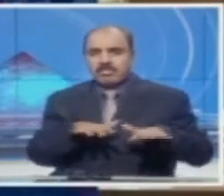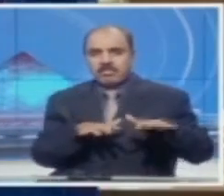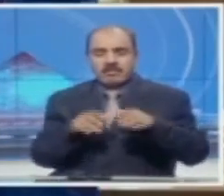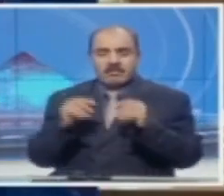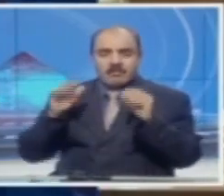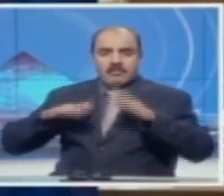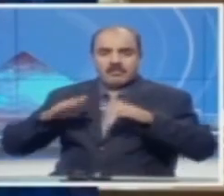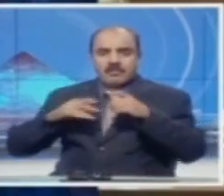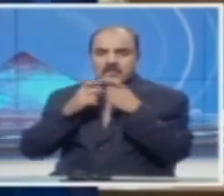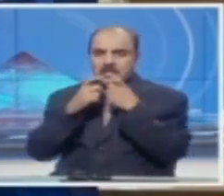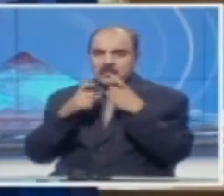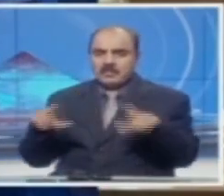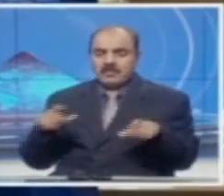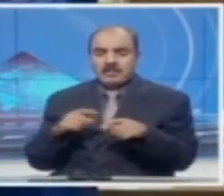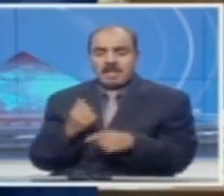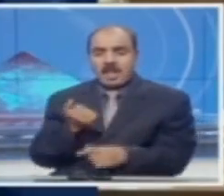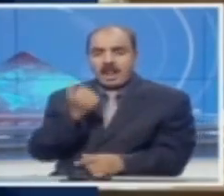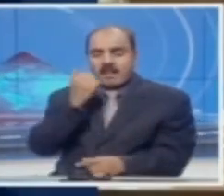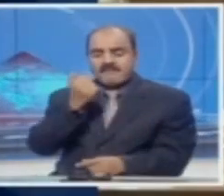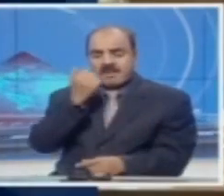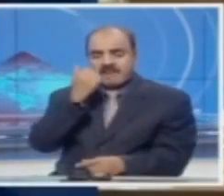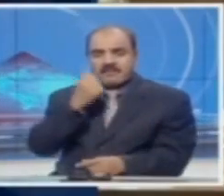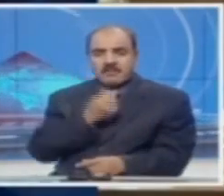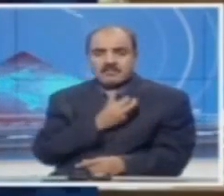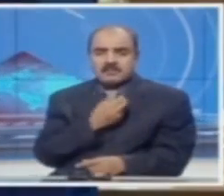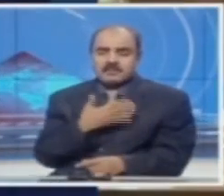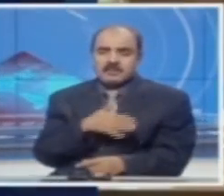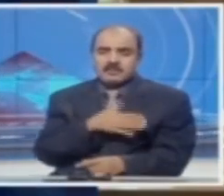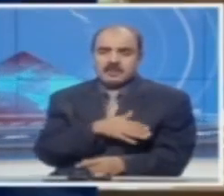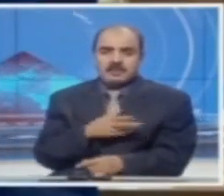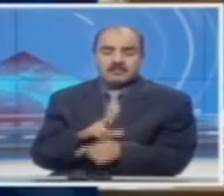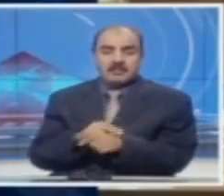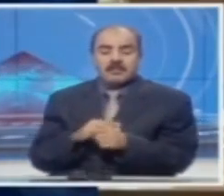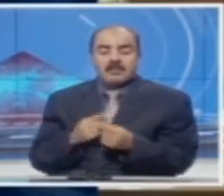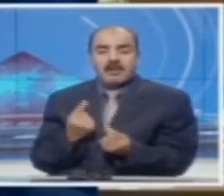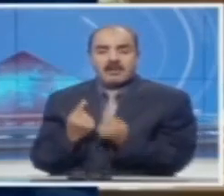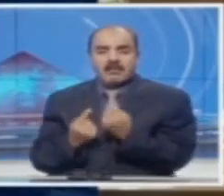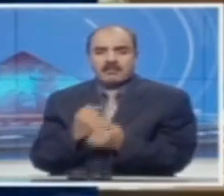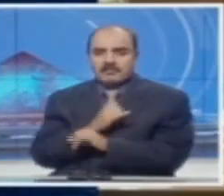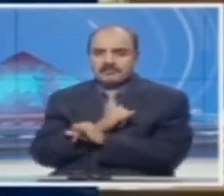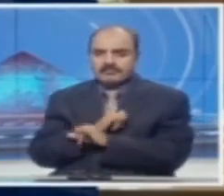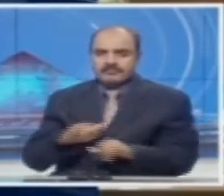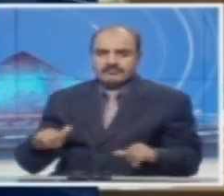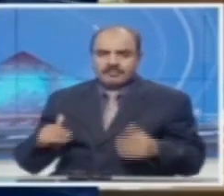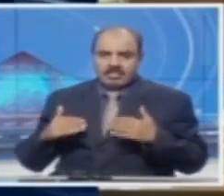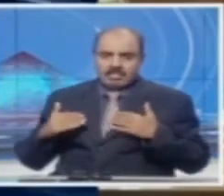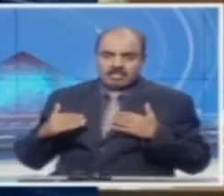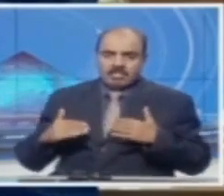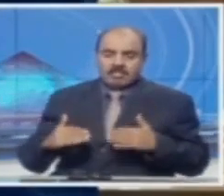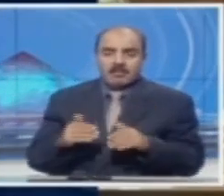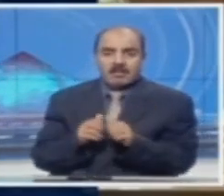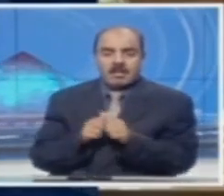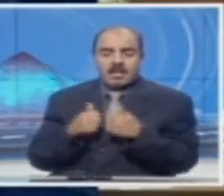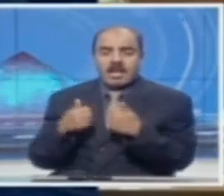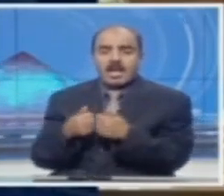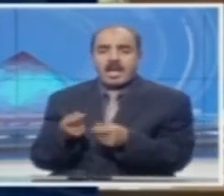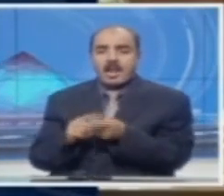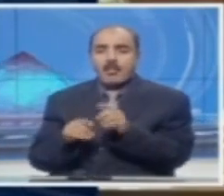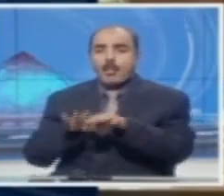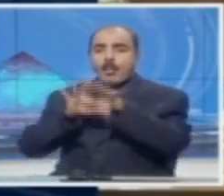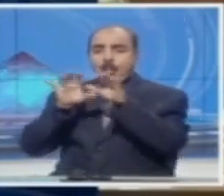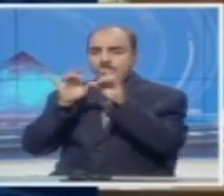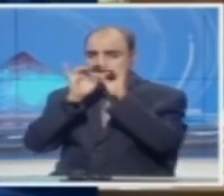الفيضانات والسيول والتي أودت بحياة آلاف الباكستانيين وجرفت الأراضي الزراعية وأدت إلى نزوح